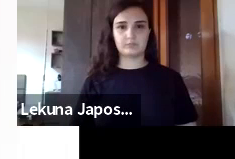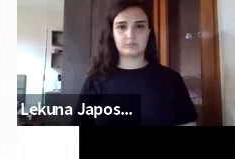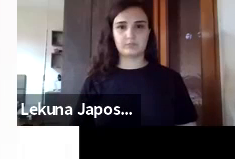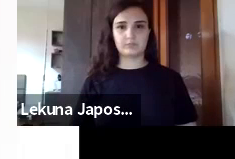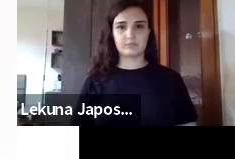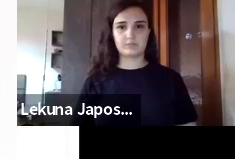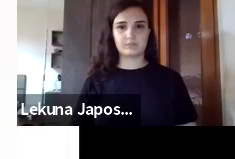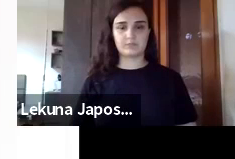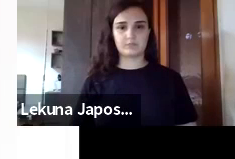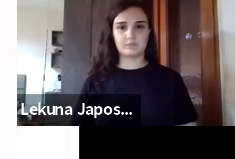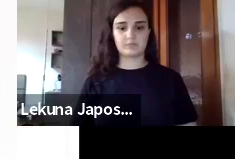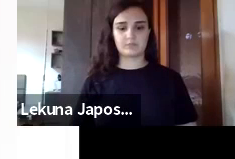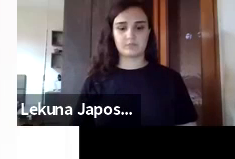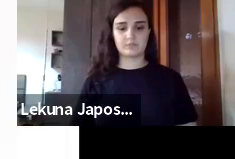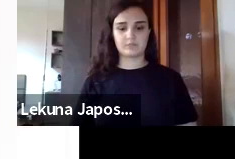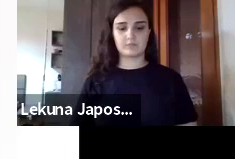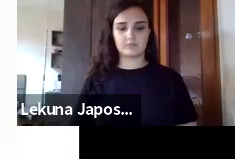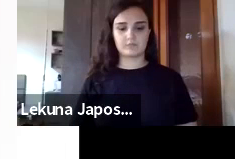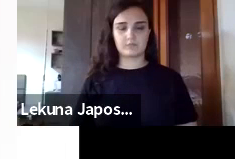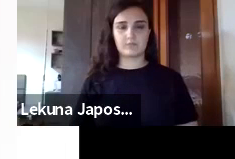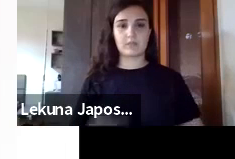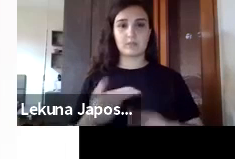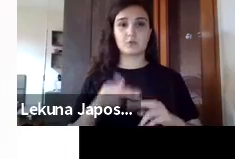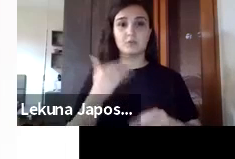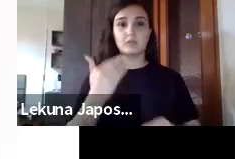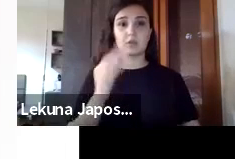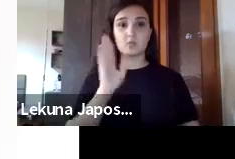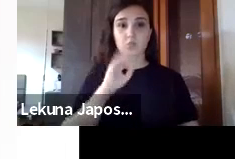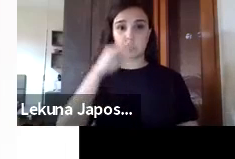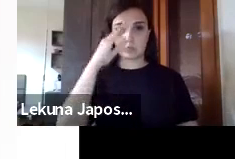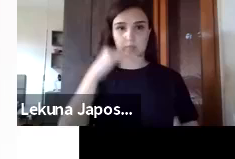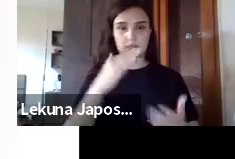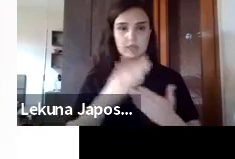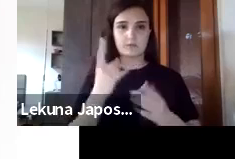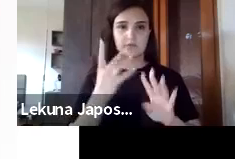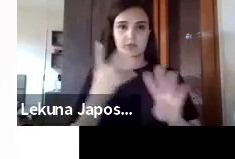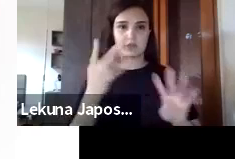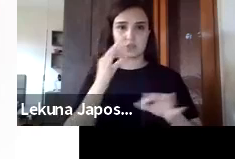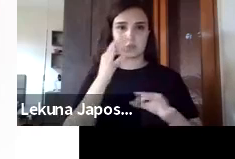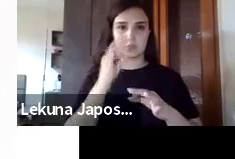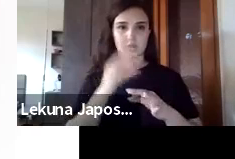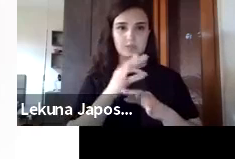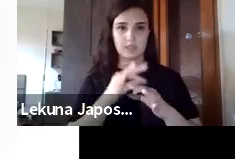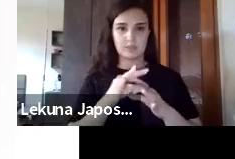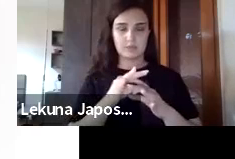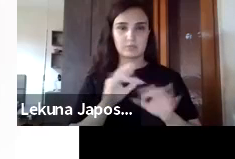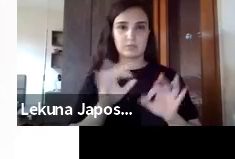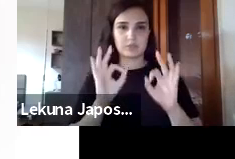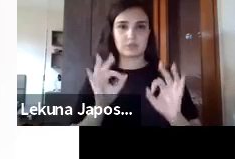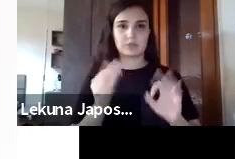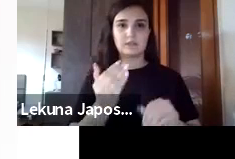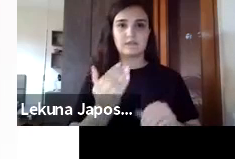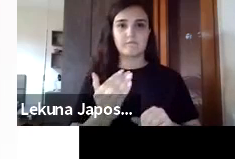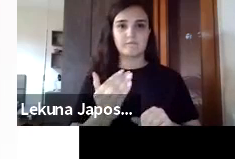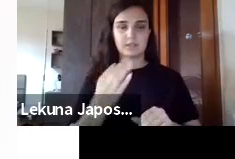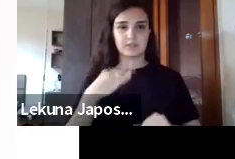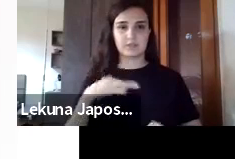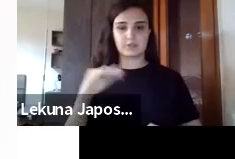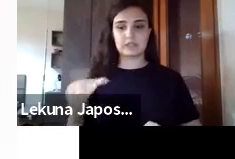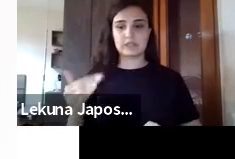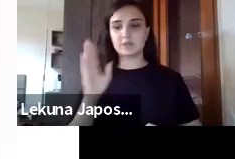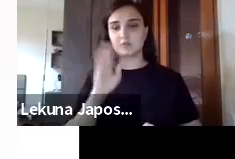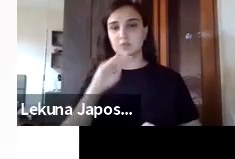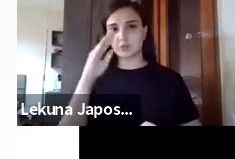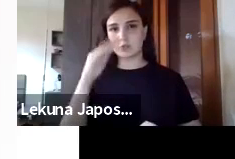ამიტომ თქვენ როგორც მშობელს გაქვთ პირველ რიგში პასუხისმგებლობა სწორედ თქვენი შვილის